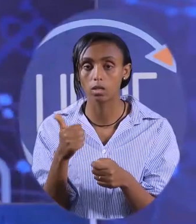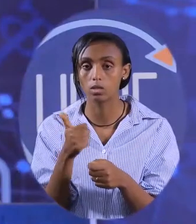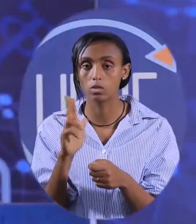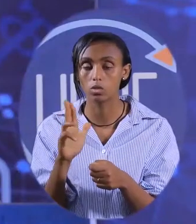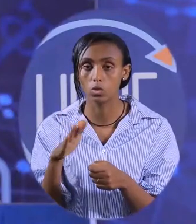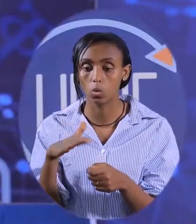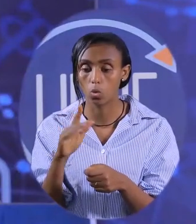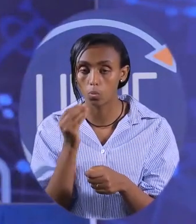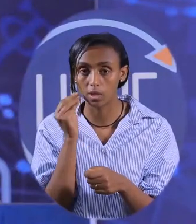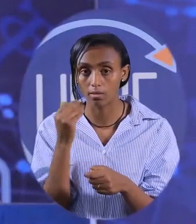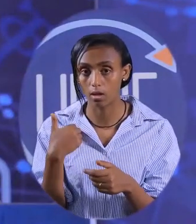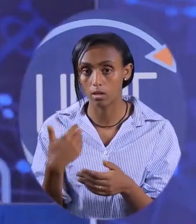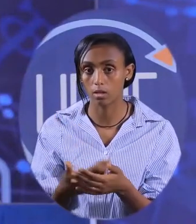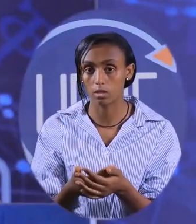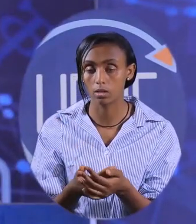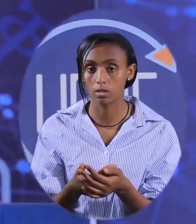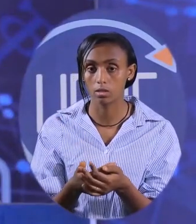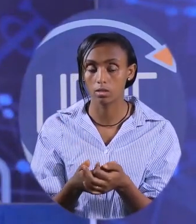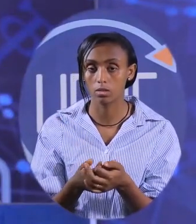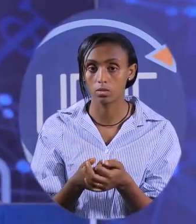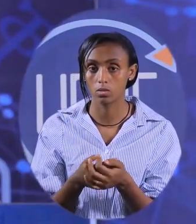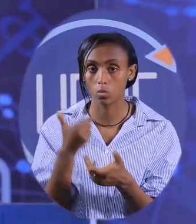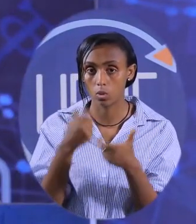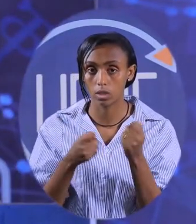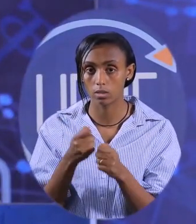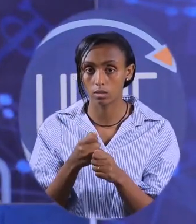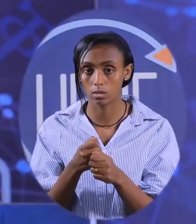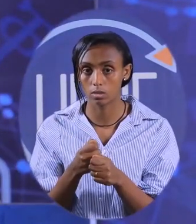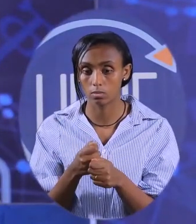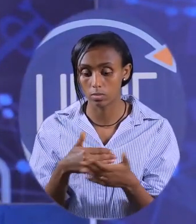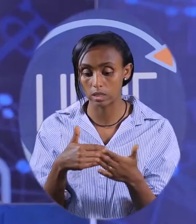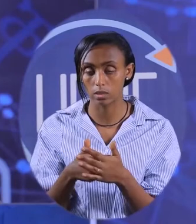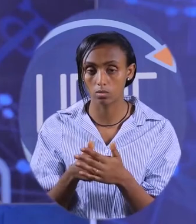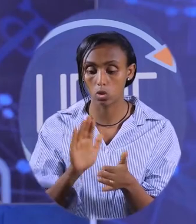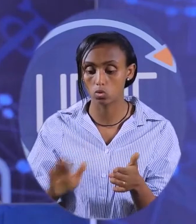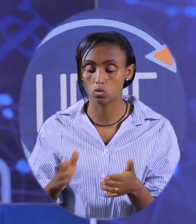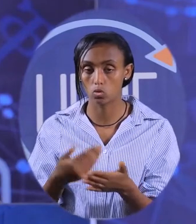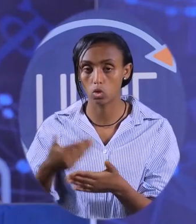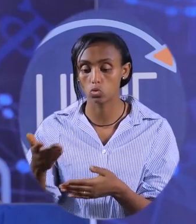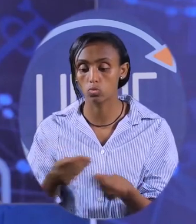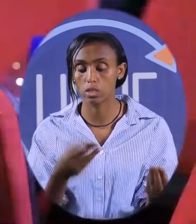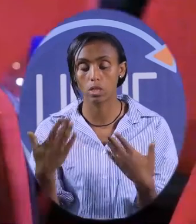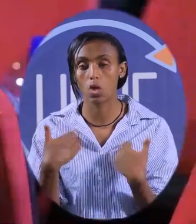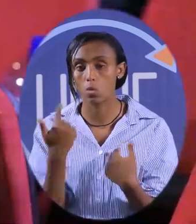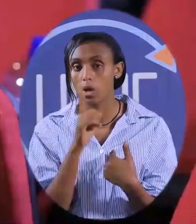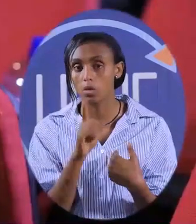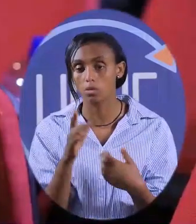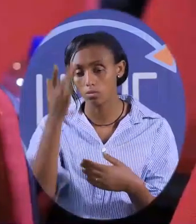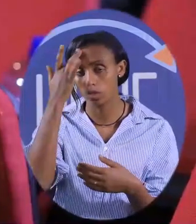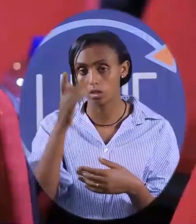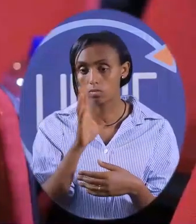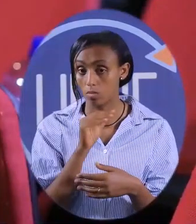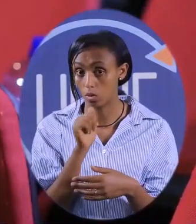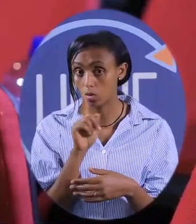ሀገር ስንሄድ እንትን ያለው። ለእኛ እኮ ወተት ተአምር ሆነዋል። ወተት ማን ነው በልጆቹ ገዝቶ እየሰጠ ያለው በዚህ ሰዓት? የለም እኮ ዝም ብለንማ